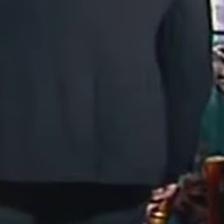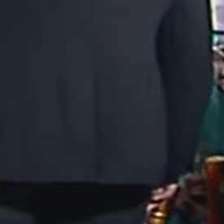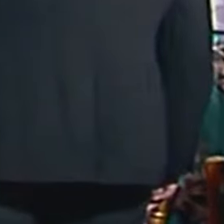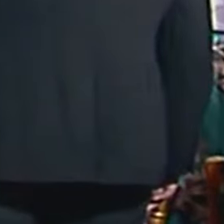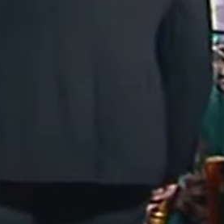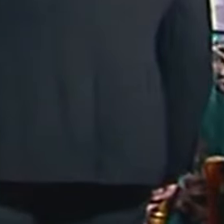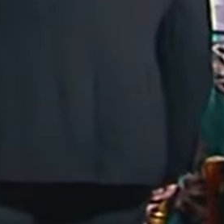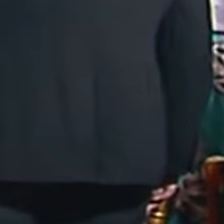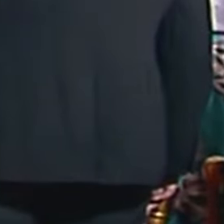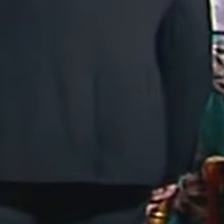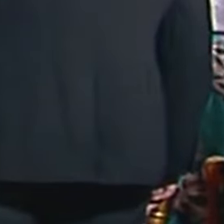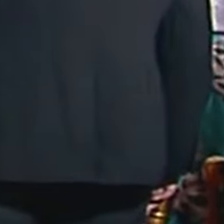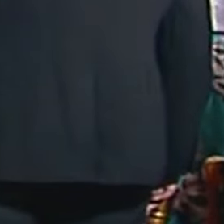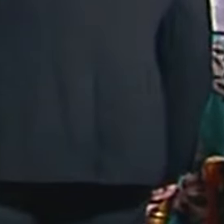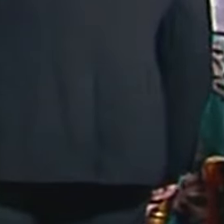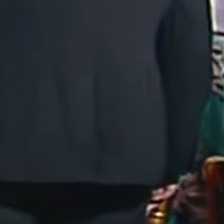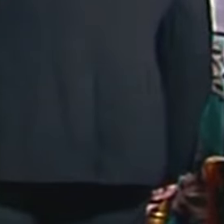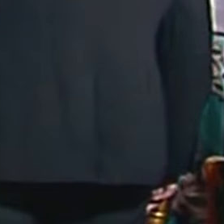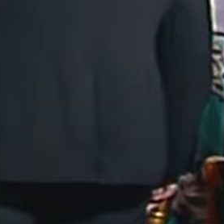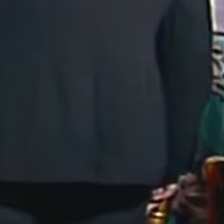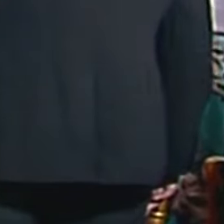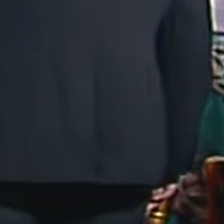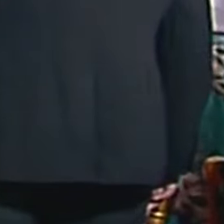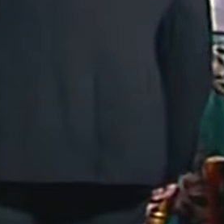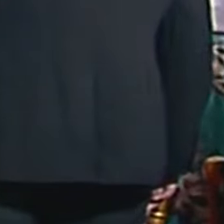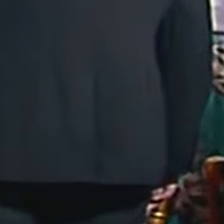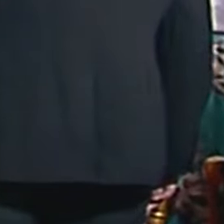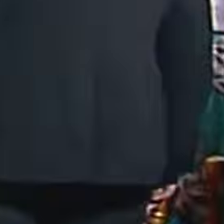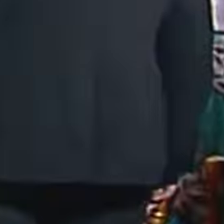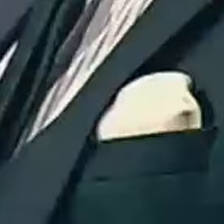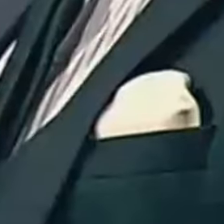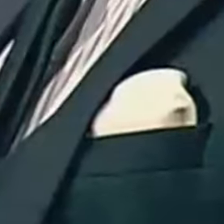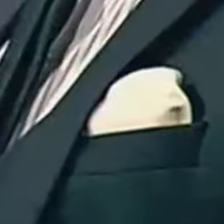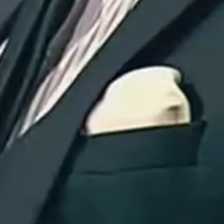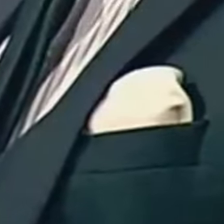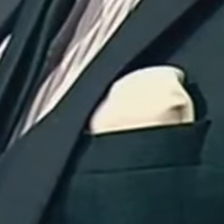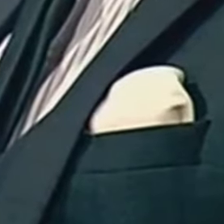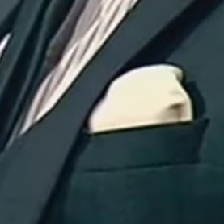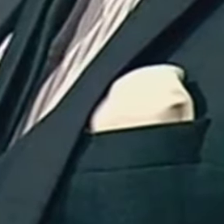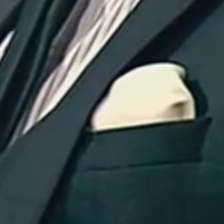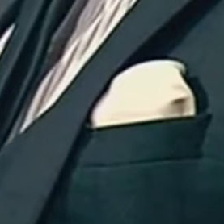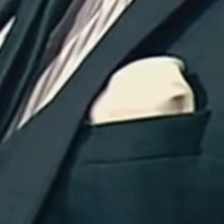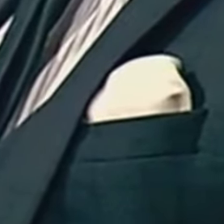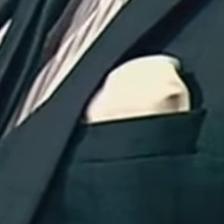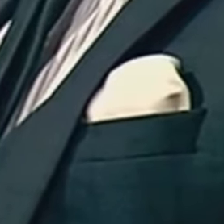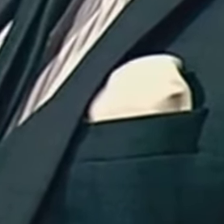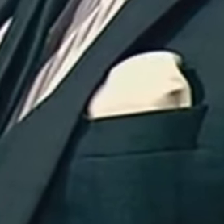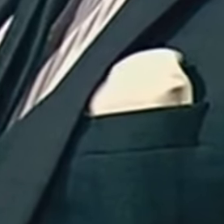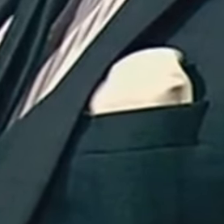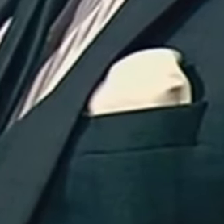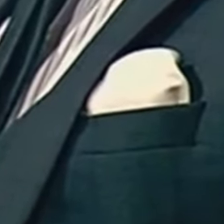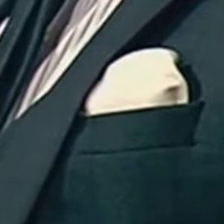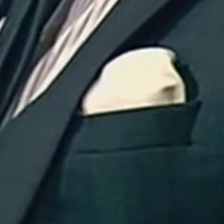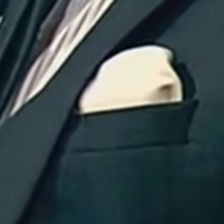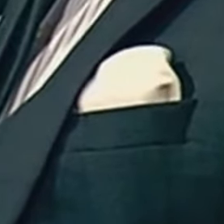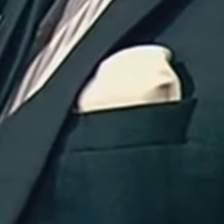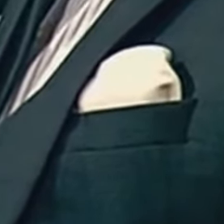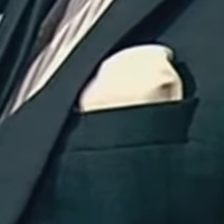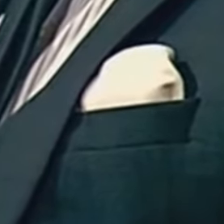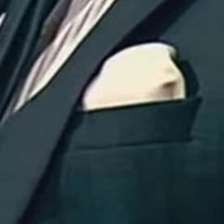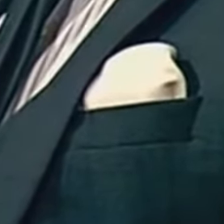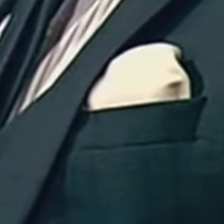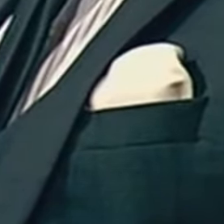العلا والهمم وفيها طبان من المنى وفيها